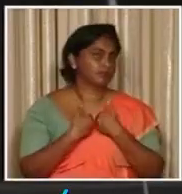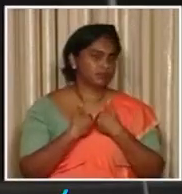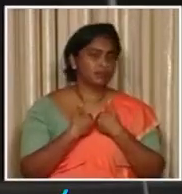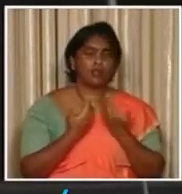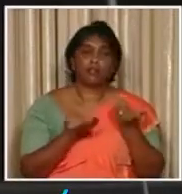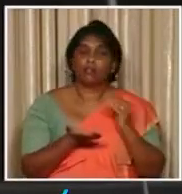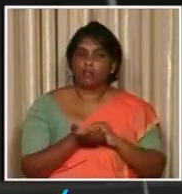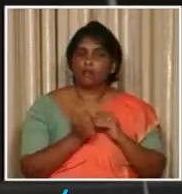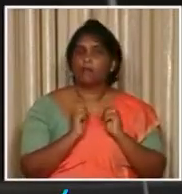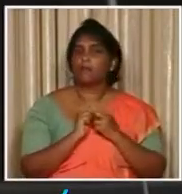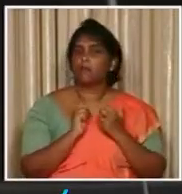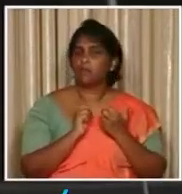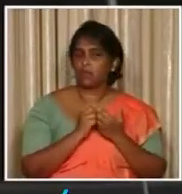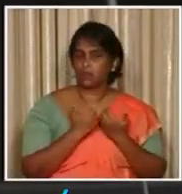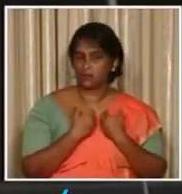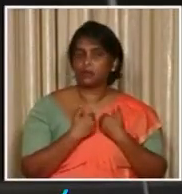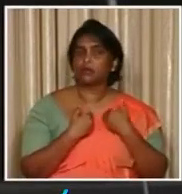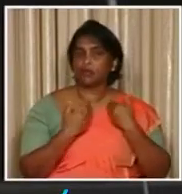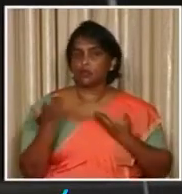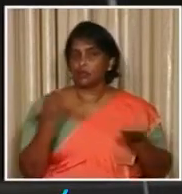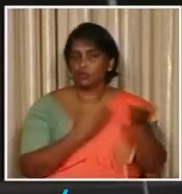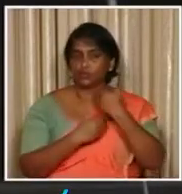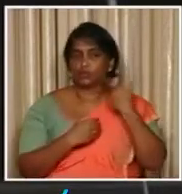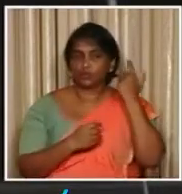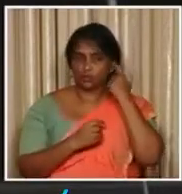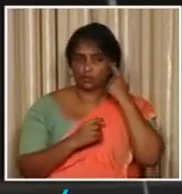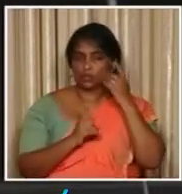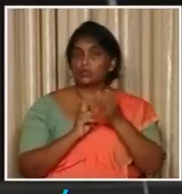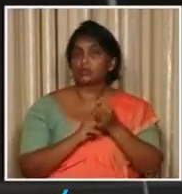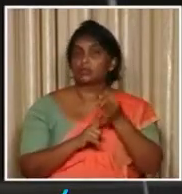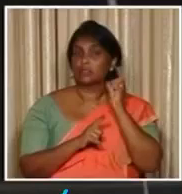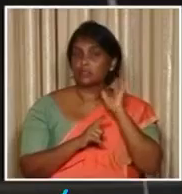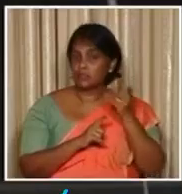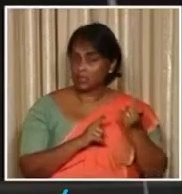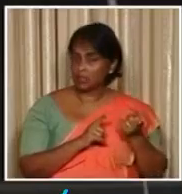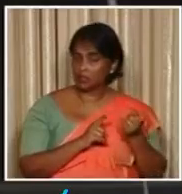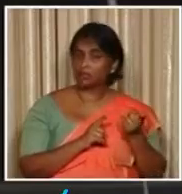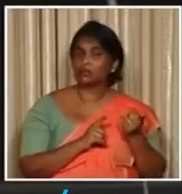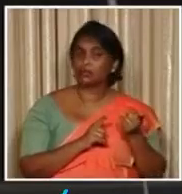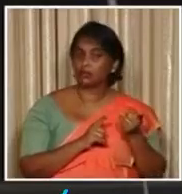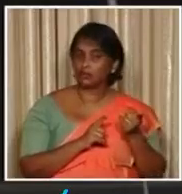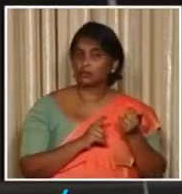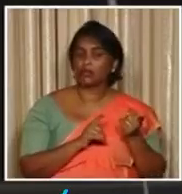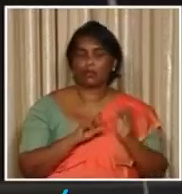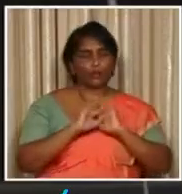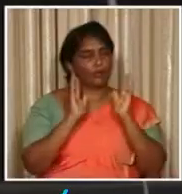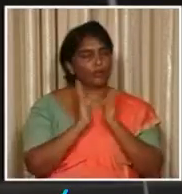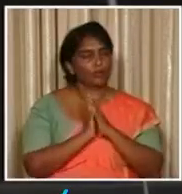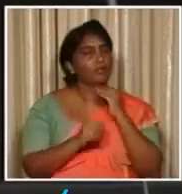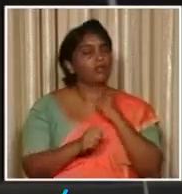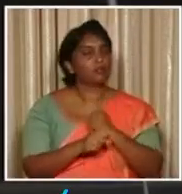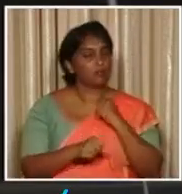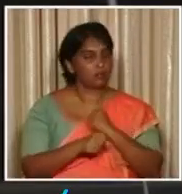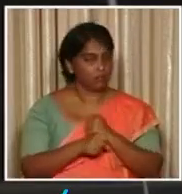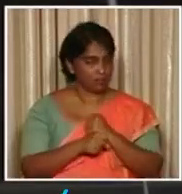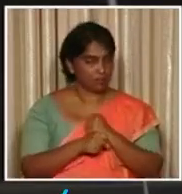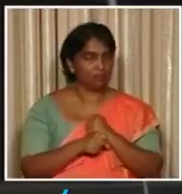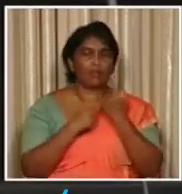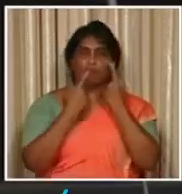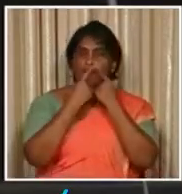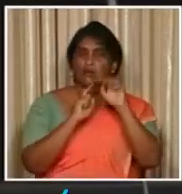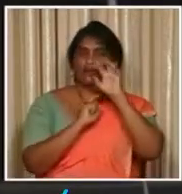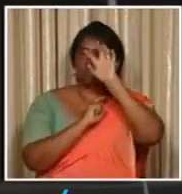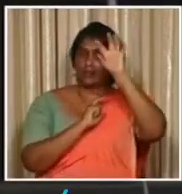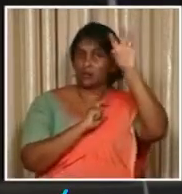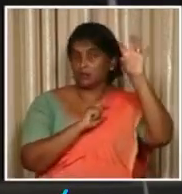තවත් අර්බුදයකට පත් වෙනවා. දැන් අපි කවුරුත් දන්නවා ජනාධිපතිවරයා ඇතුළු මේ ආණ්ඩුව නොයෙක් රටවල්